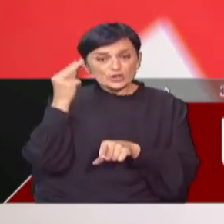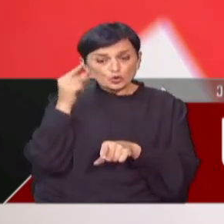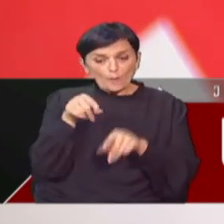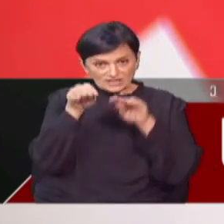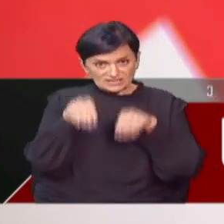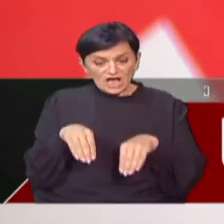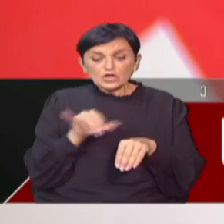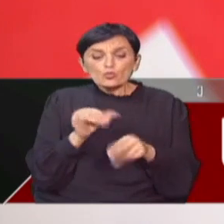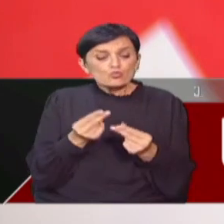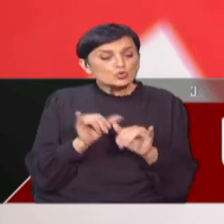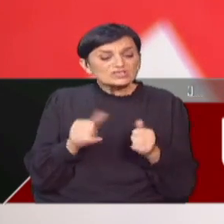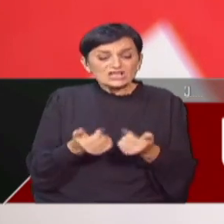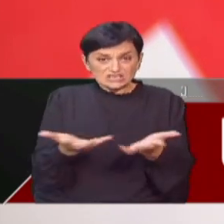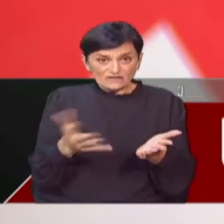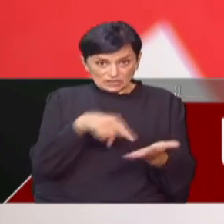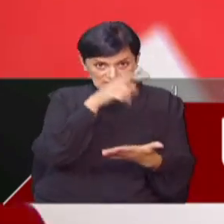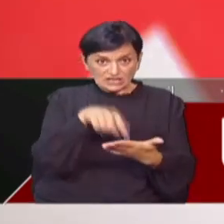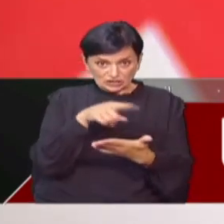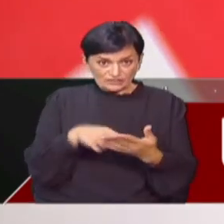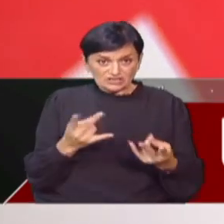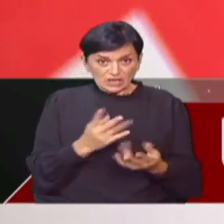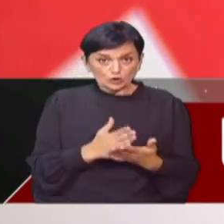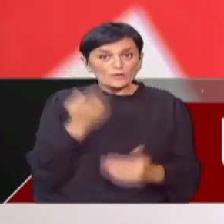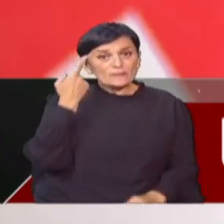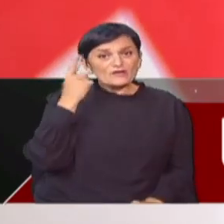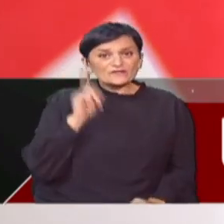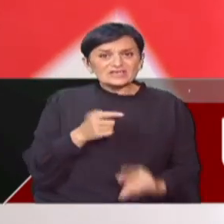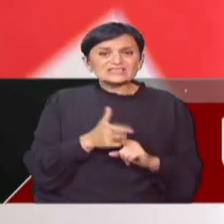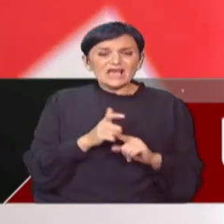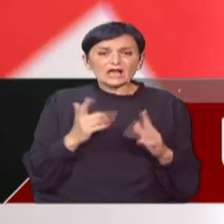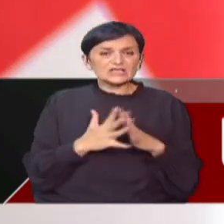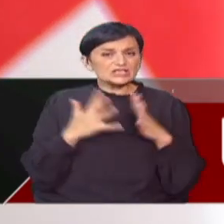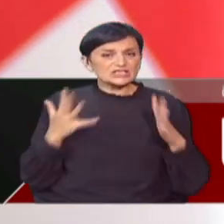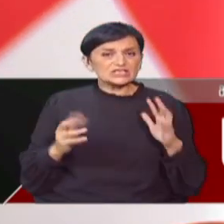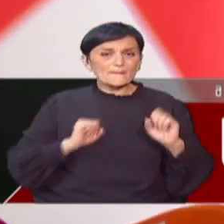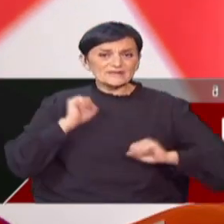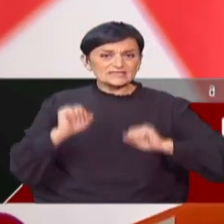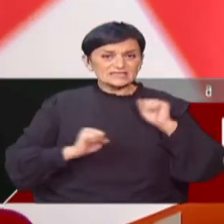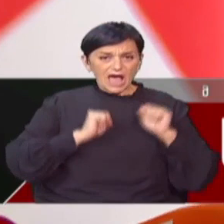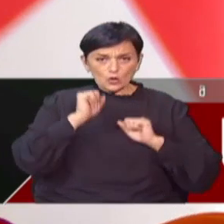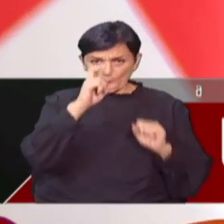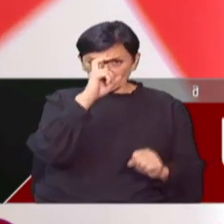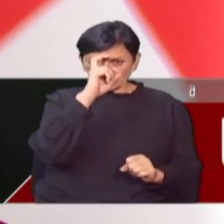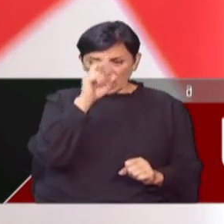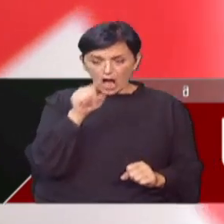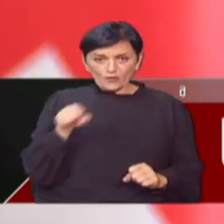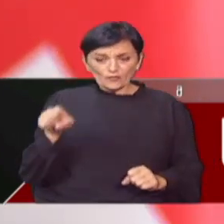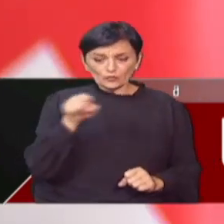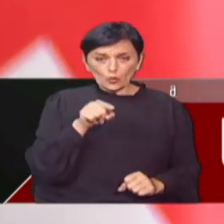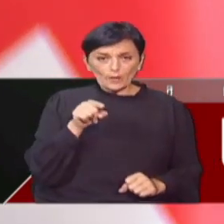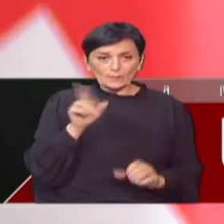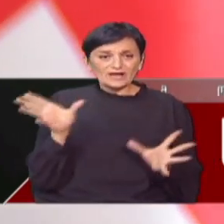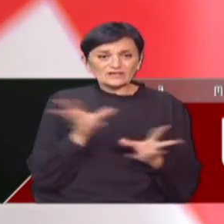უნდა გქონდეს საწავიდა ეს ფული. ეს ამ ყველაფერზე კითხვები საჭიროა. ვიცი რომ იყო ძალიან დიდი ცდელობა მთავრობიდან, რომ